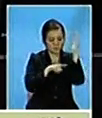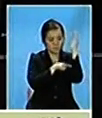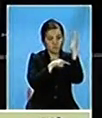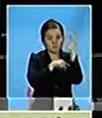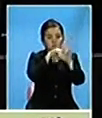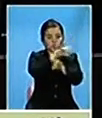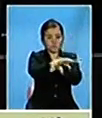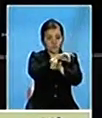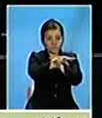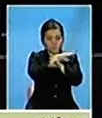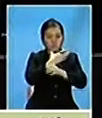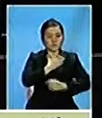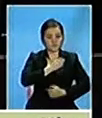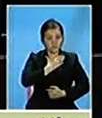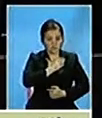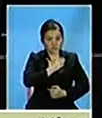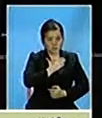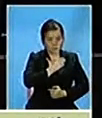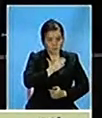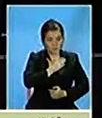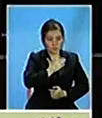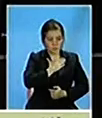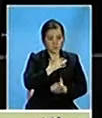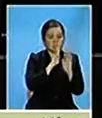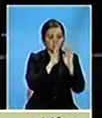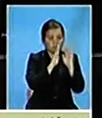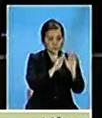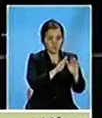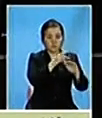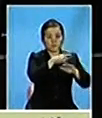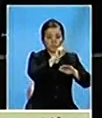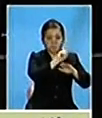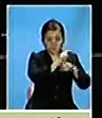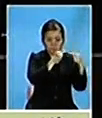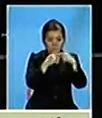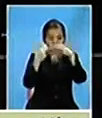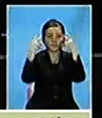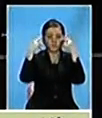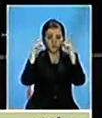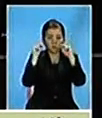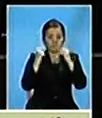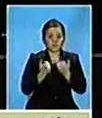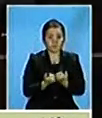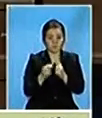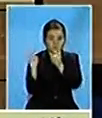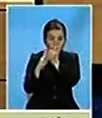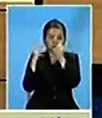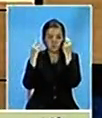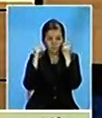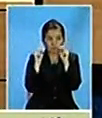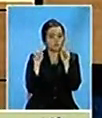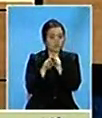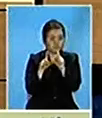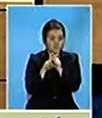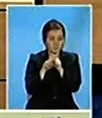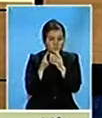ดิฉันกราบฝากท่านประธานผ่านไปถึงท่านนายกรัฐมนตรีท่านรองนายกรัฐมนตรี